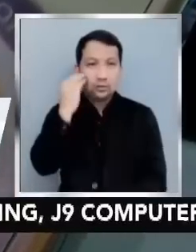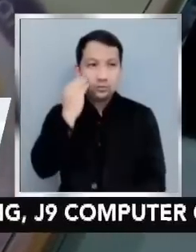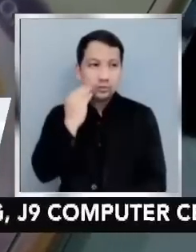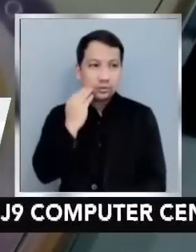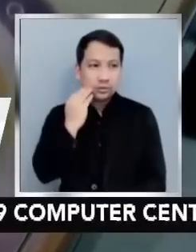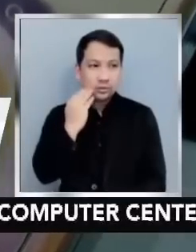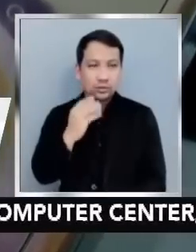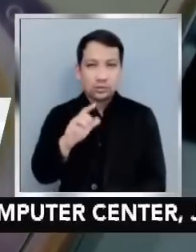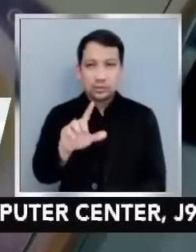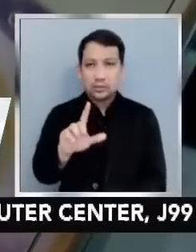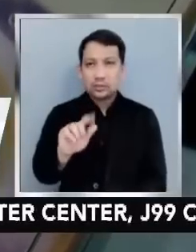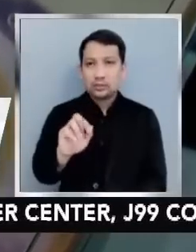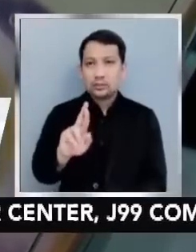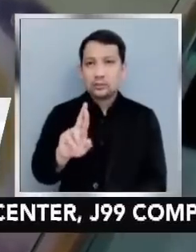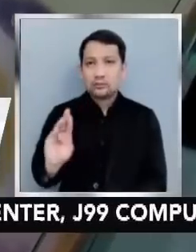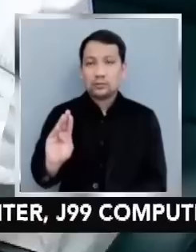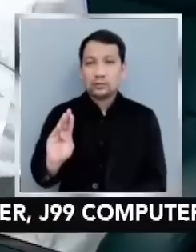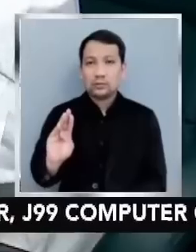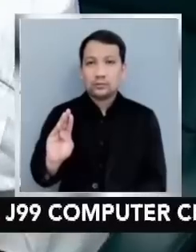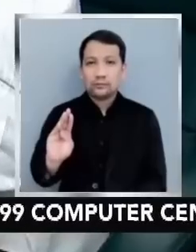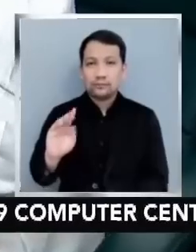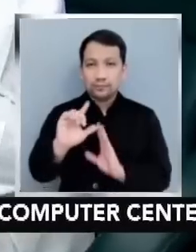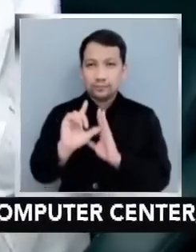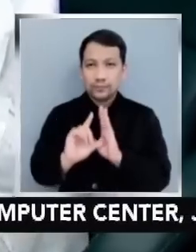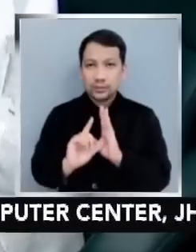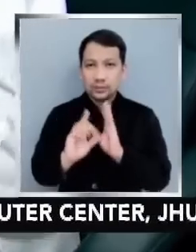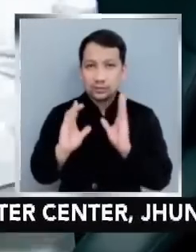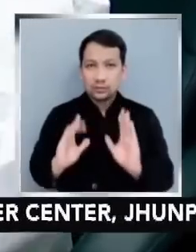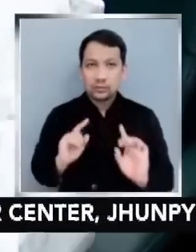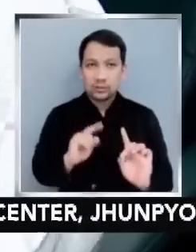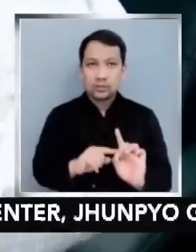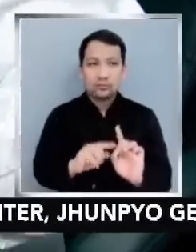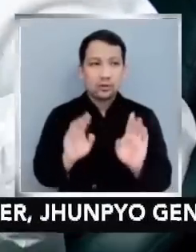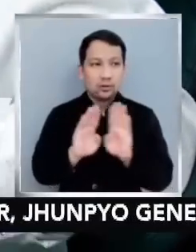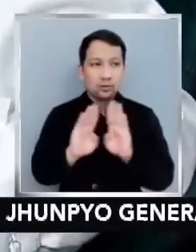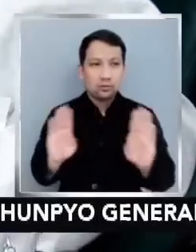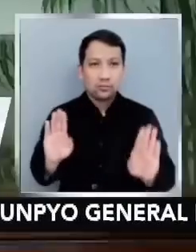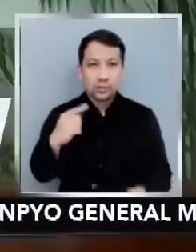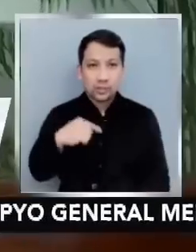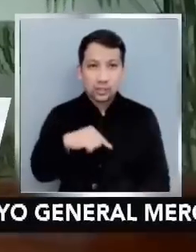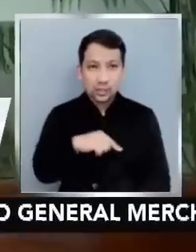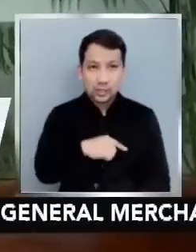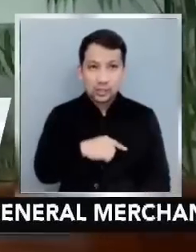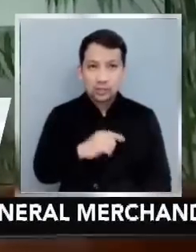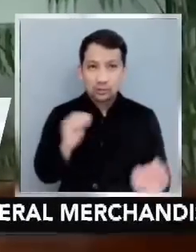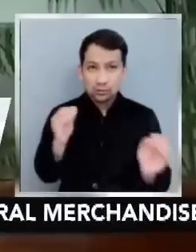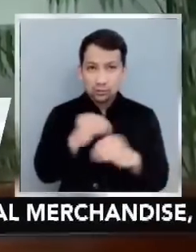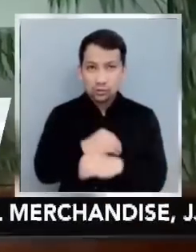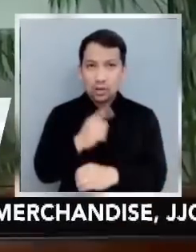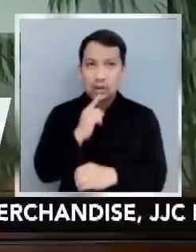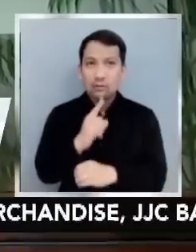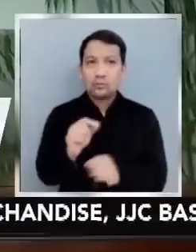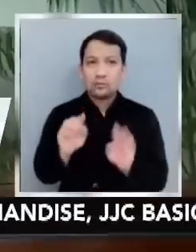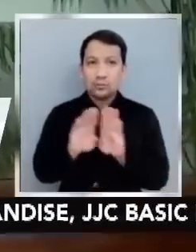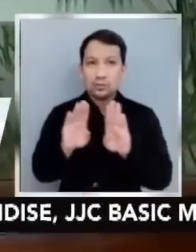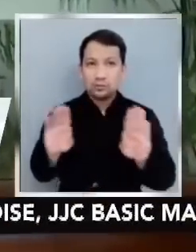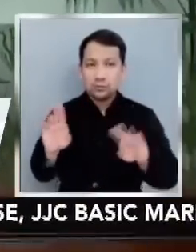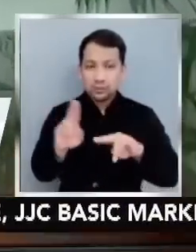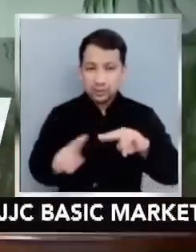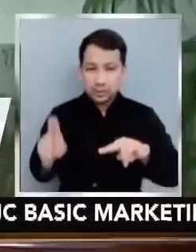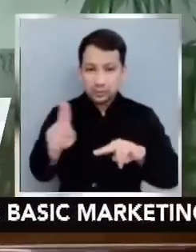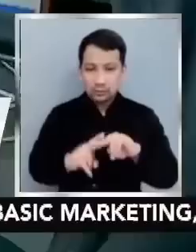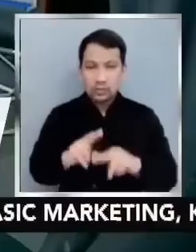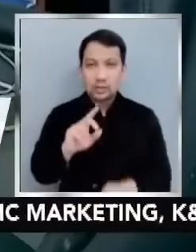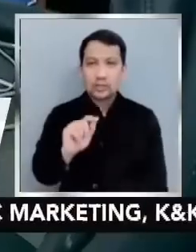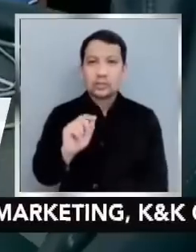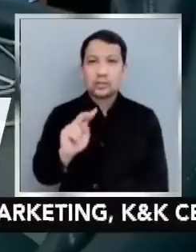LTFRB Chairman Attorney Choffy Luguaris III, bukas ang kanyang opisina para pag-usapan ang pagbubukas ng karagdagang TNVS